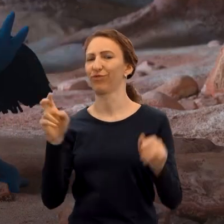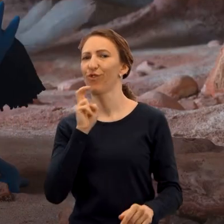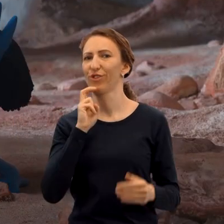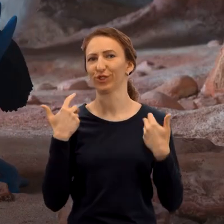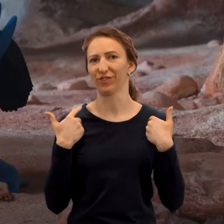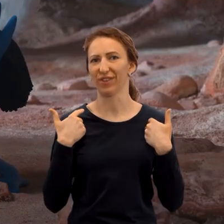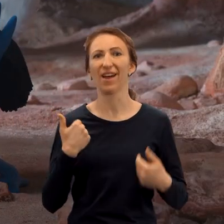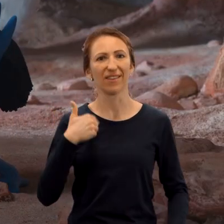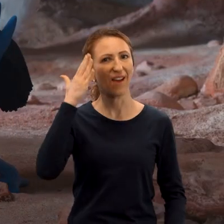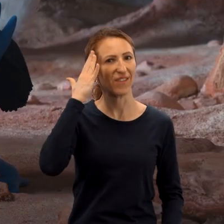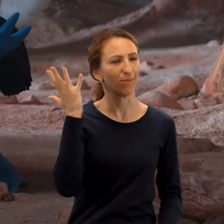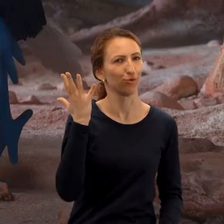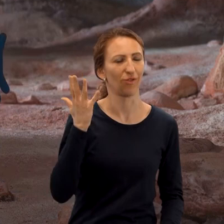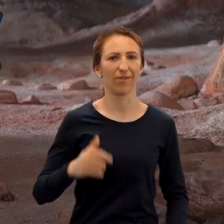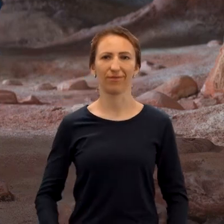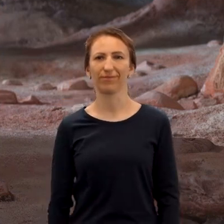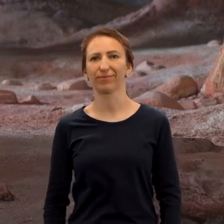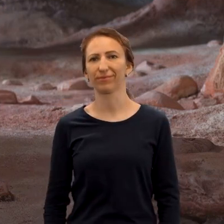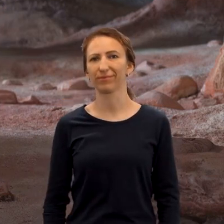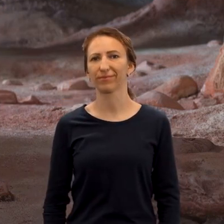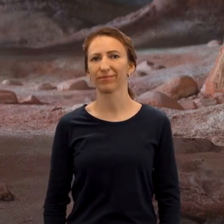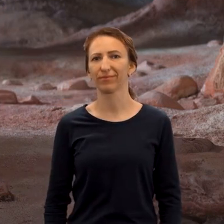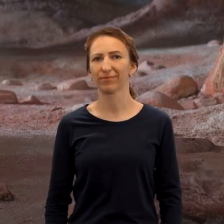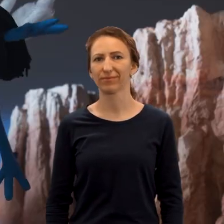wiem, gdzie jej szukać.